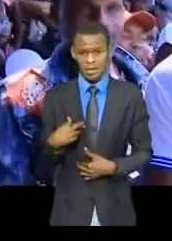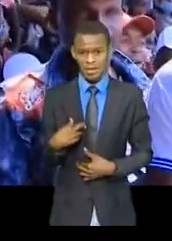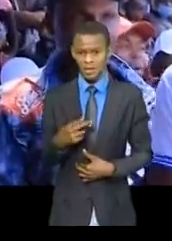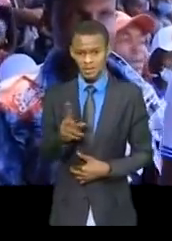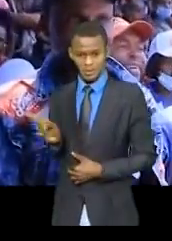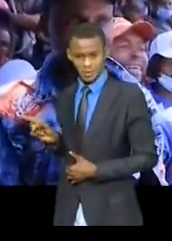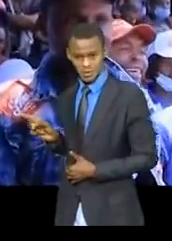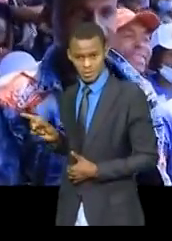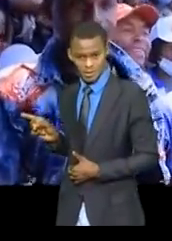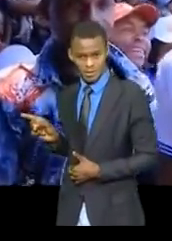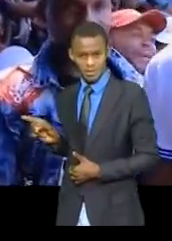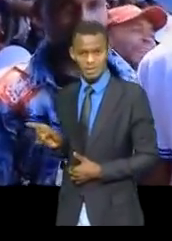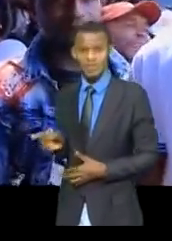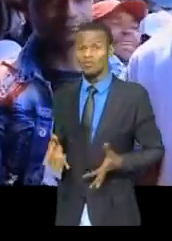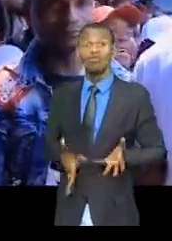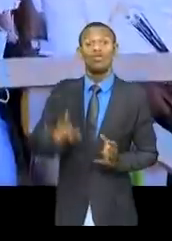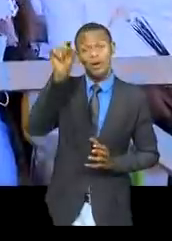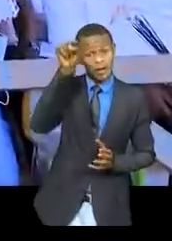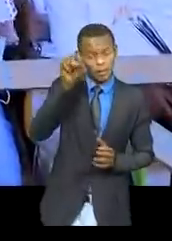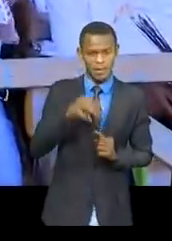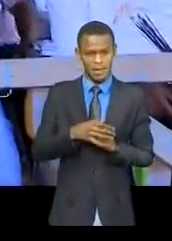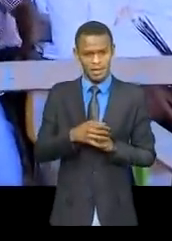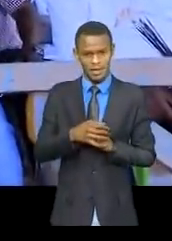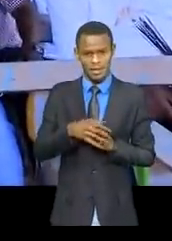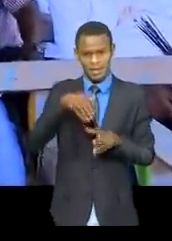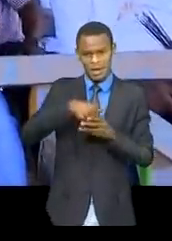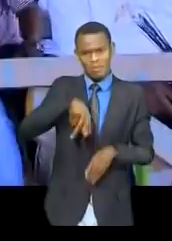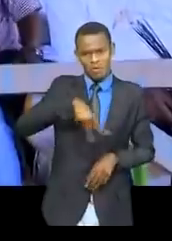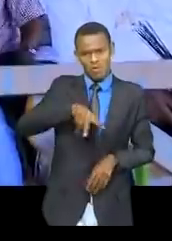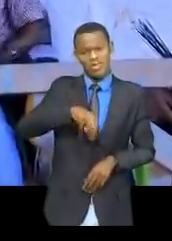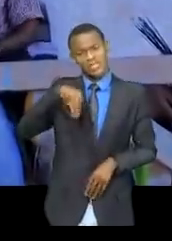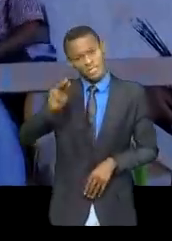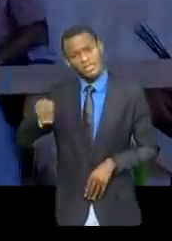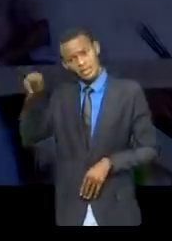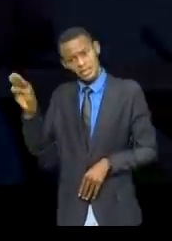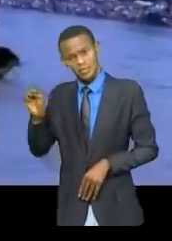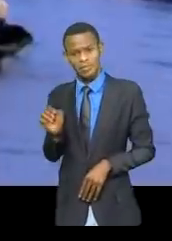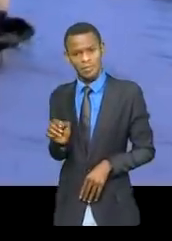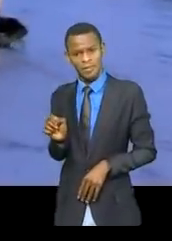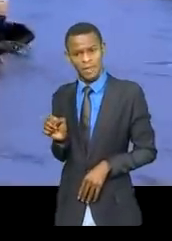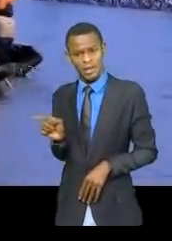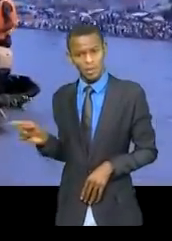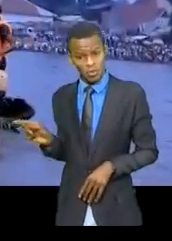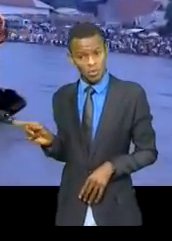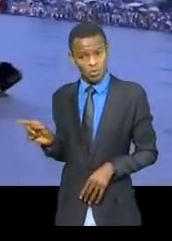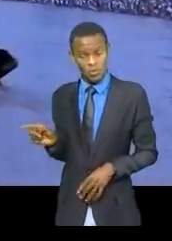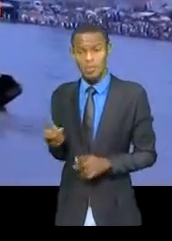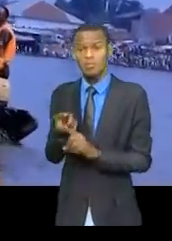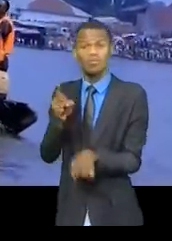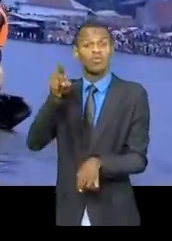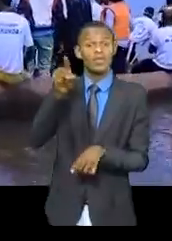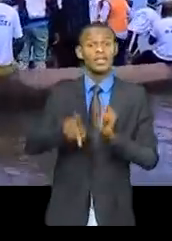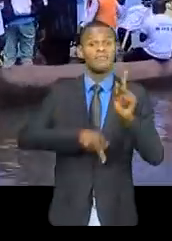des notables du territoire de Kailo, au Maniema, appartenant au peuple autochtone de Basongolam, a organisé